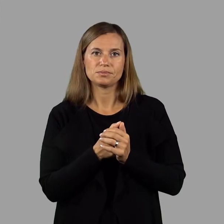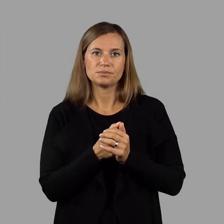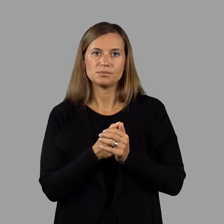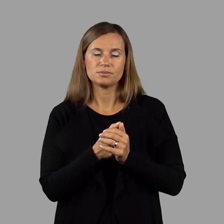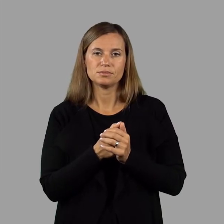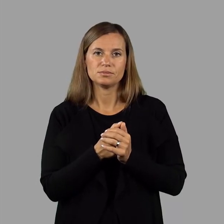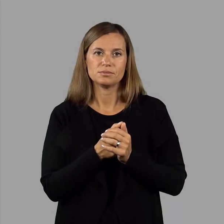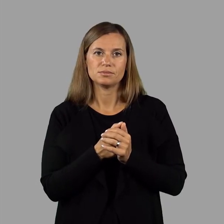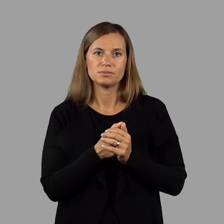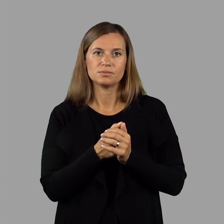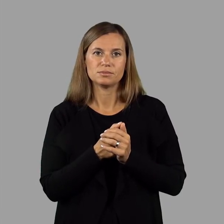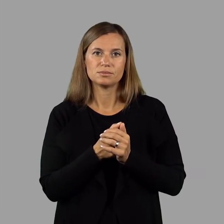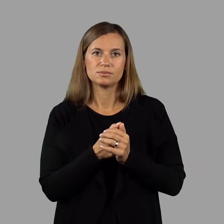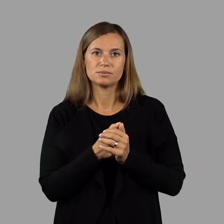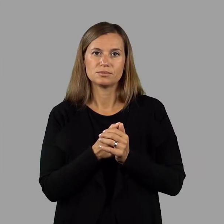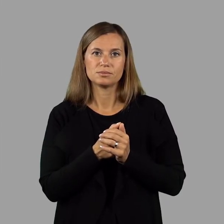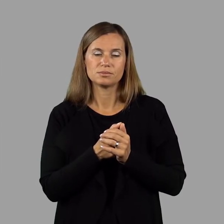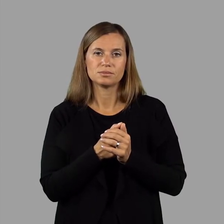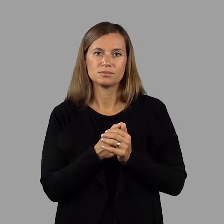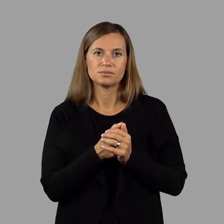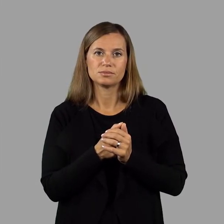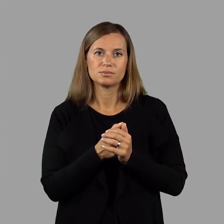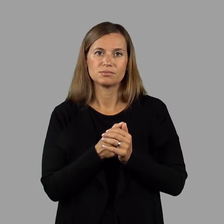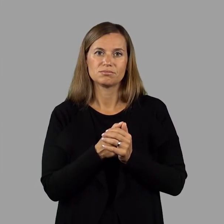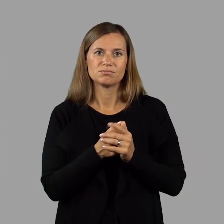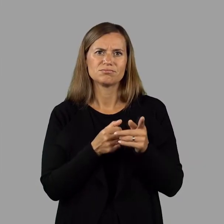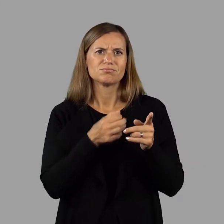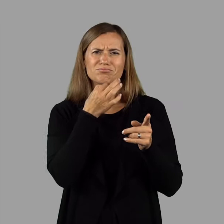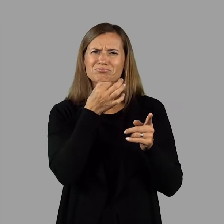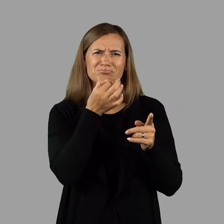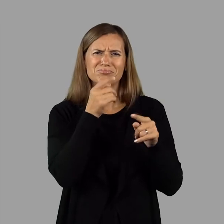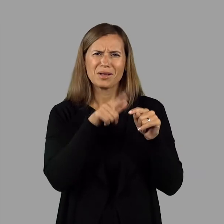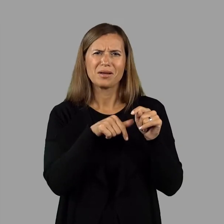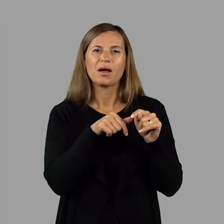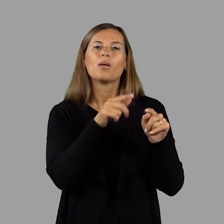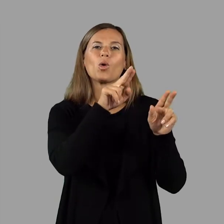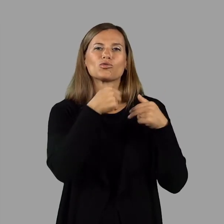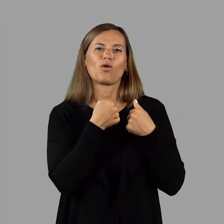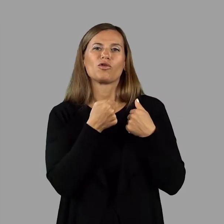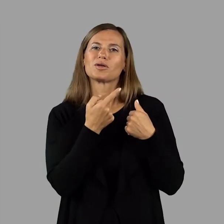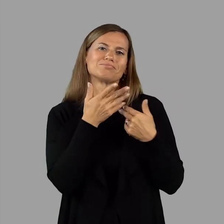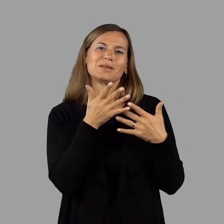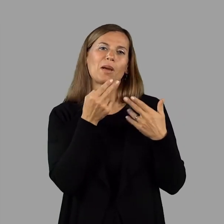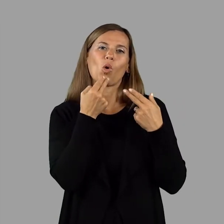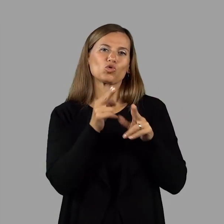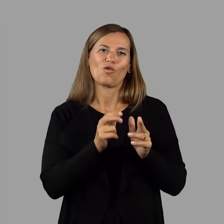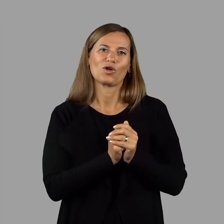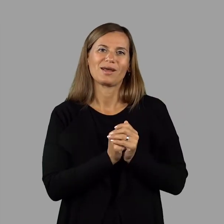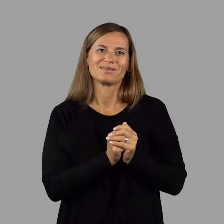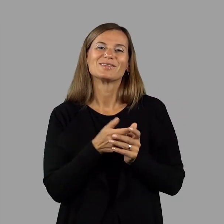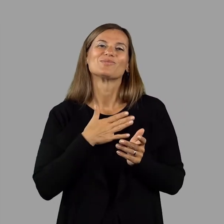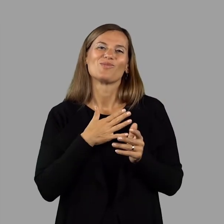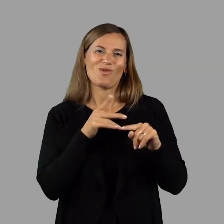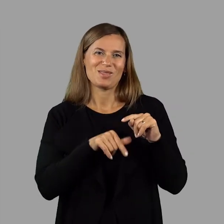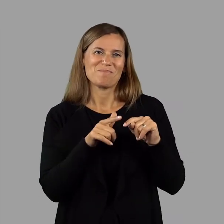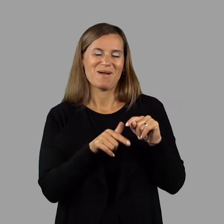Kakšna je del... So... Oh. Na to vprašanje žal nimam odgovora. No, to